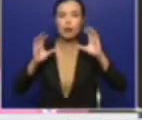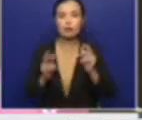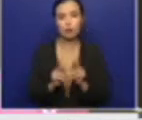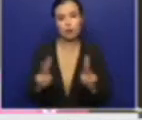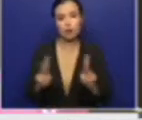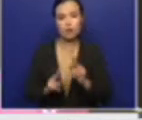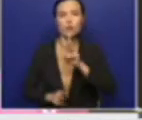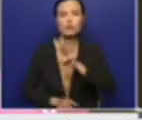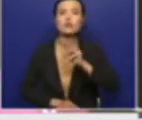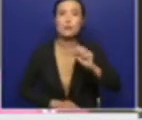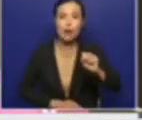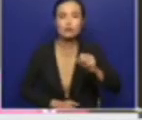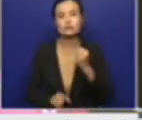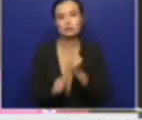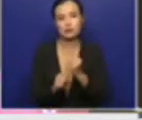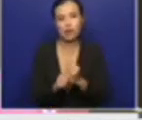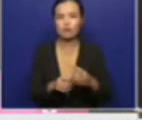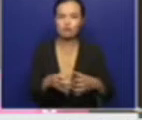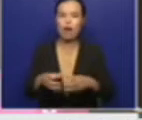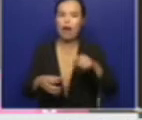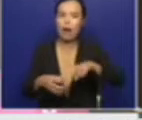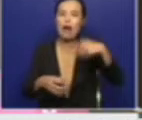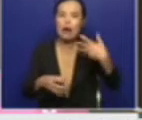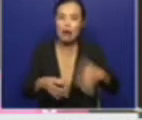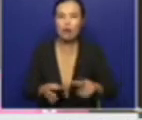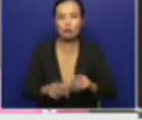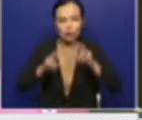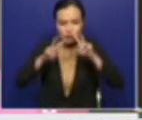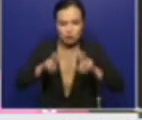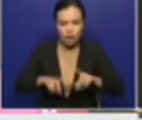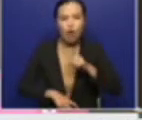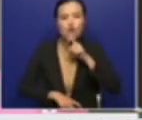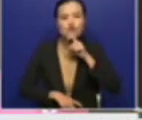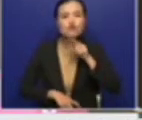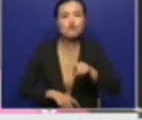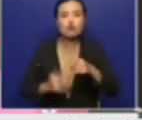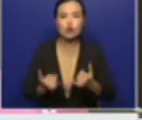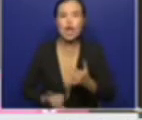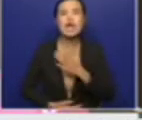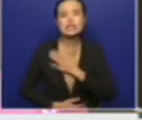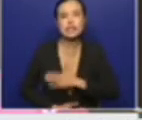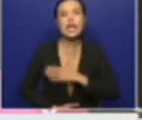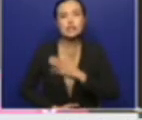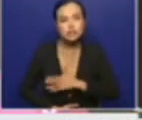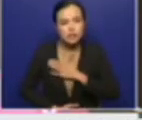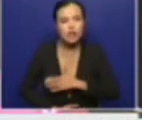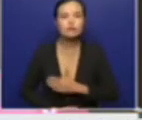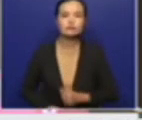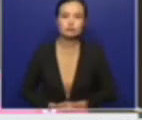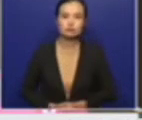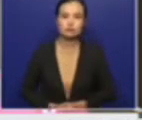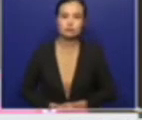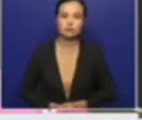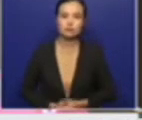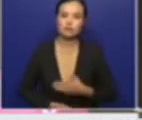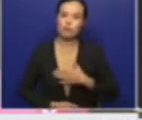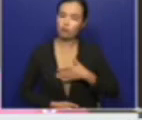การวิสามันเขาตั้งกันมาแล้วก็ได้ศึกษากันอยู่ตอนนี้ให้ใจเย็นๆนิดนึงผมจึงไ